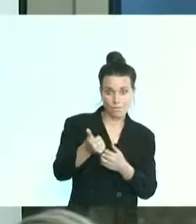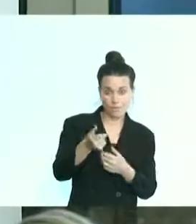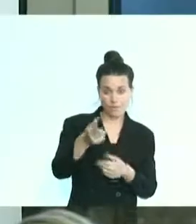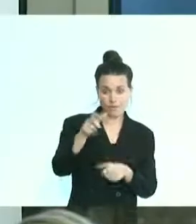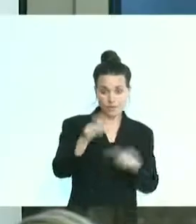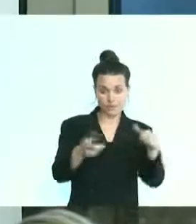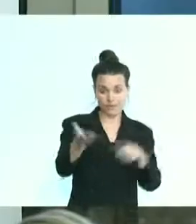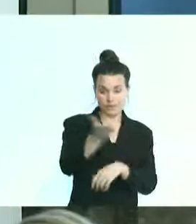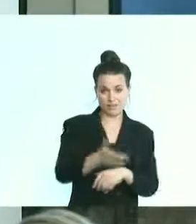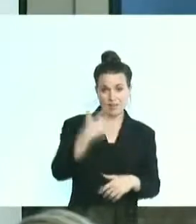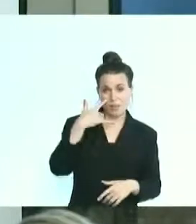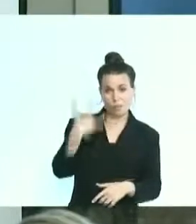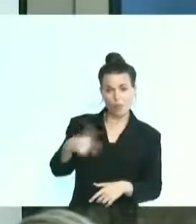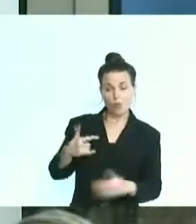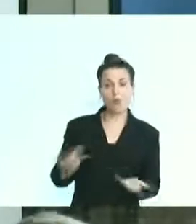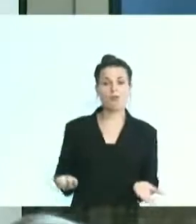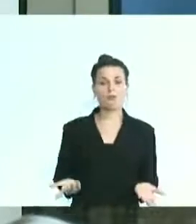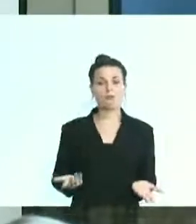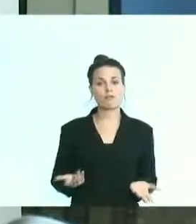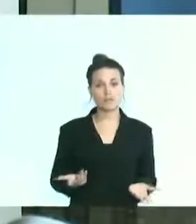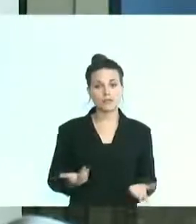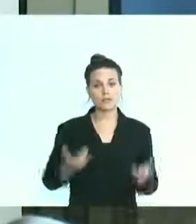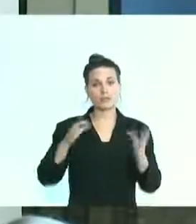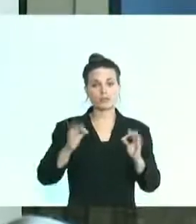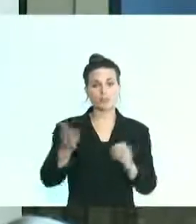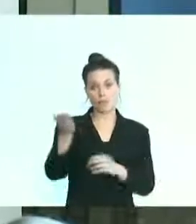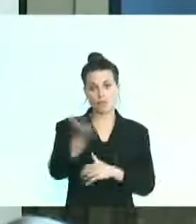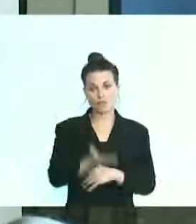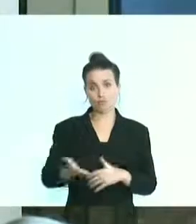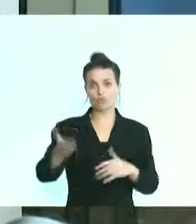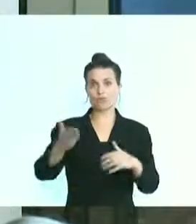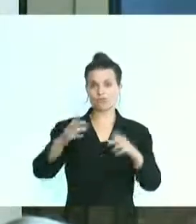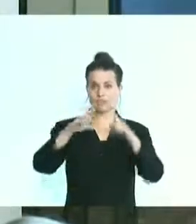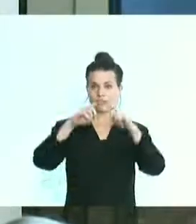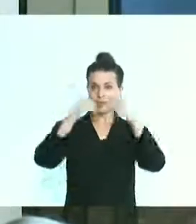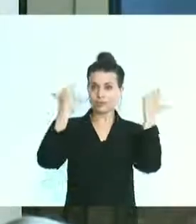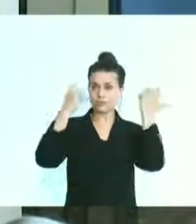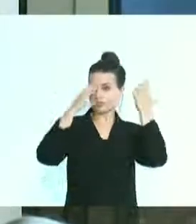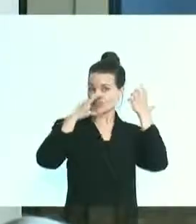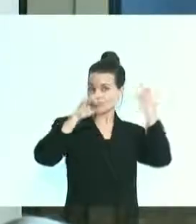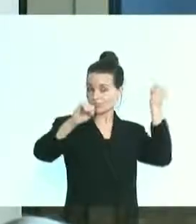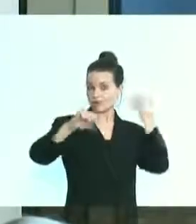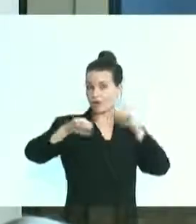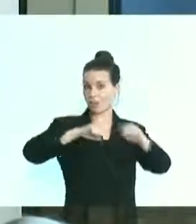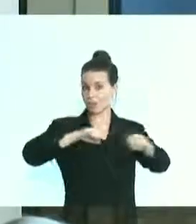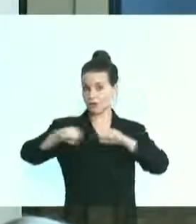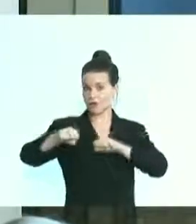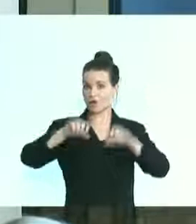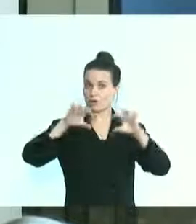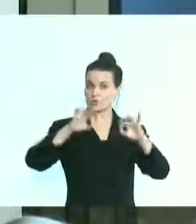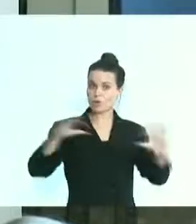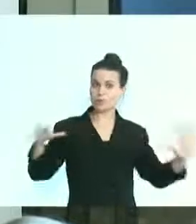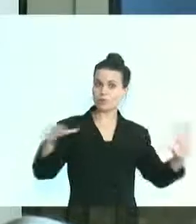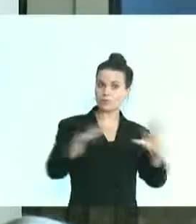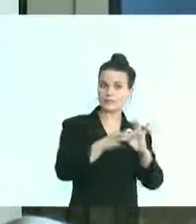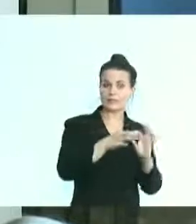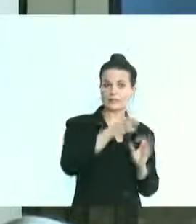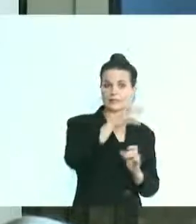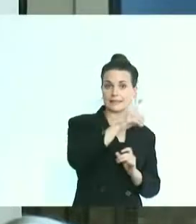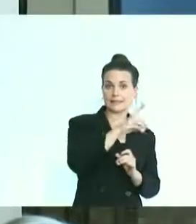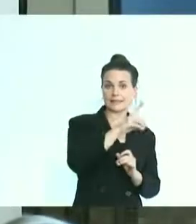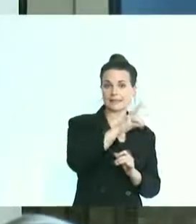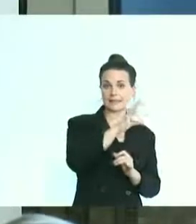beaucoup justement, votre action en tant qu'ambassadeur, avec vos relations avec les DTTM, donc les services de la